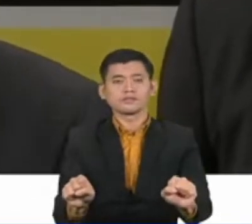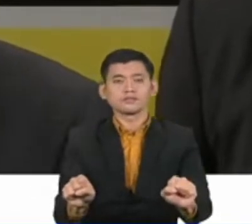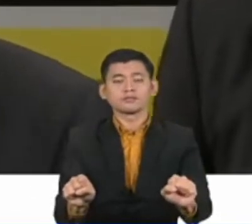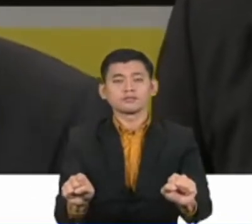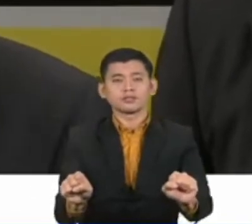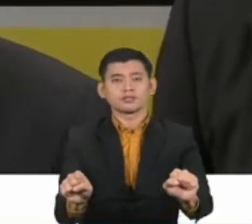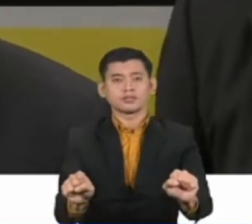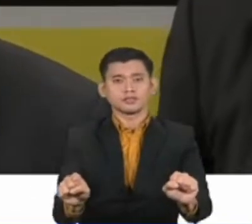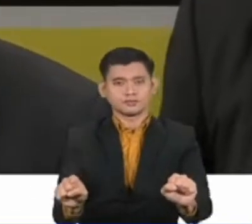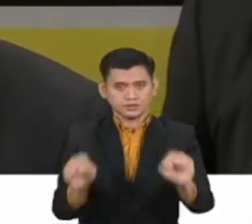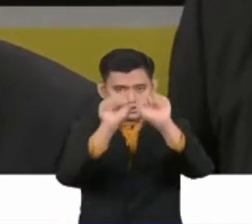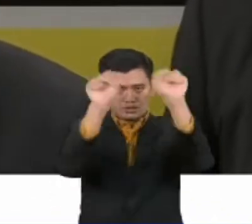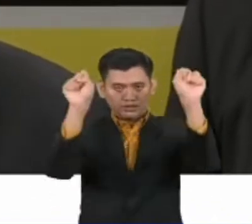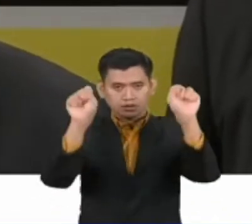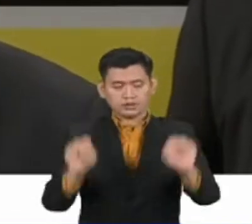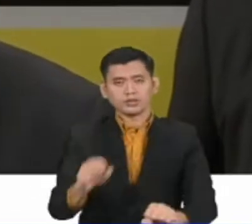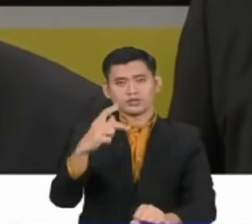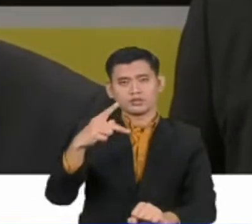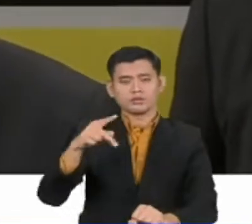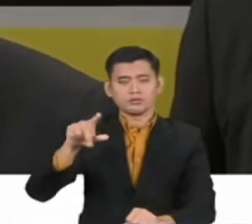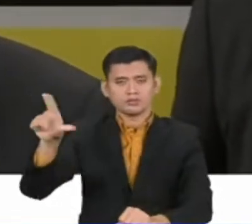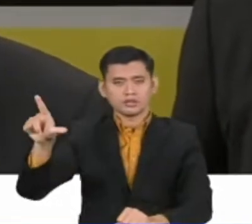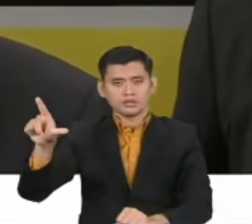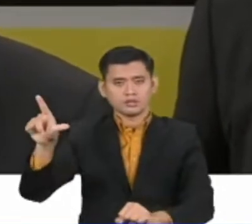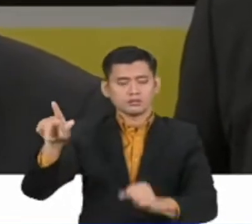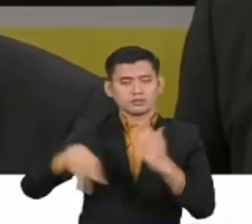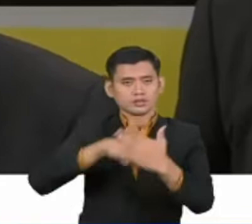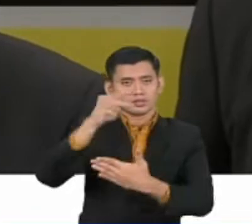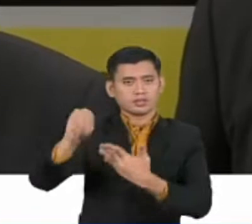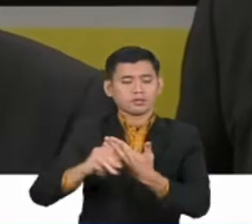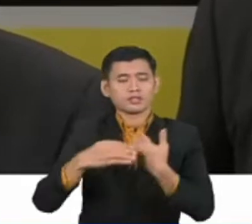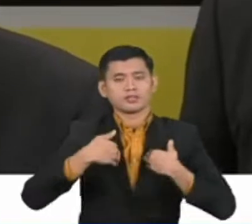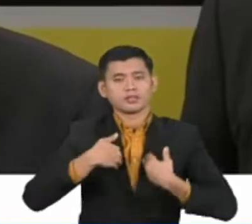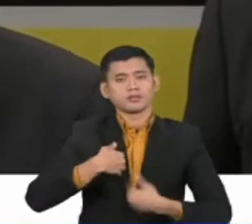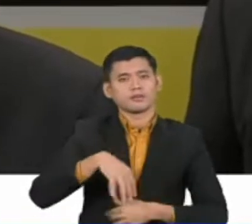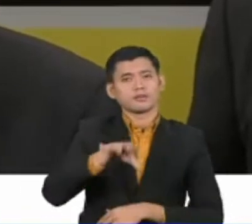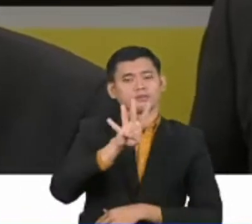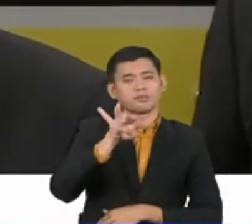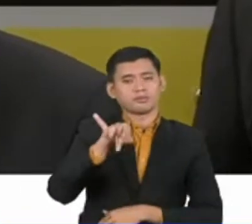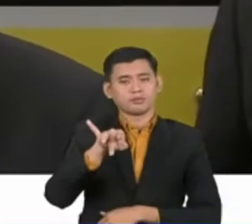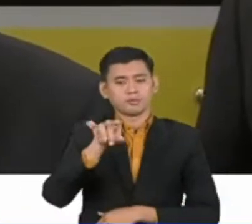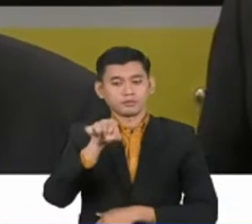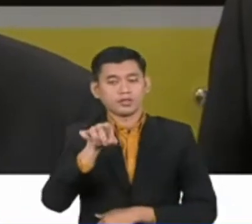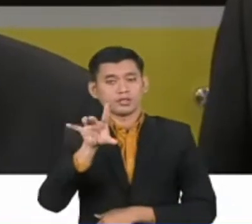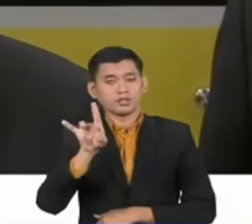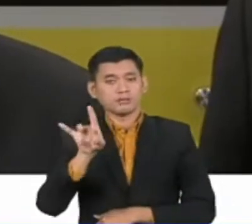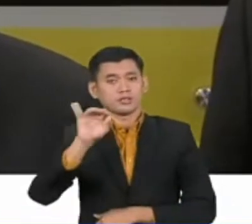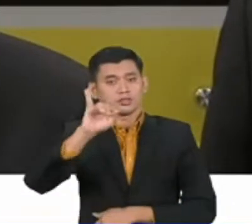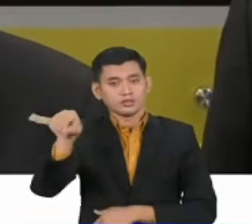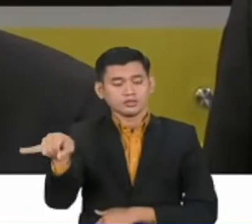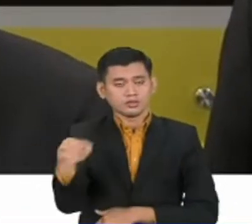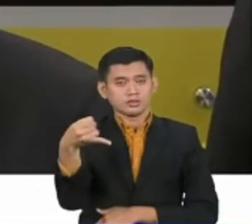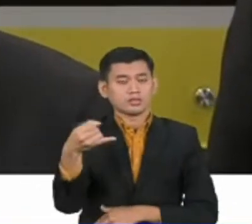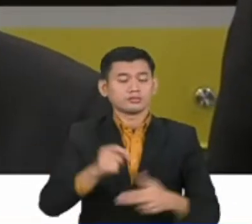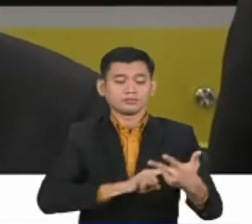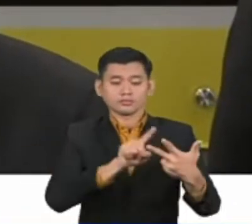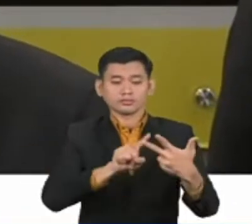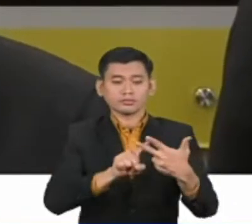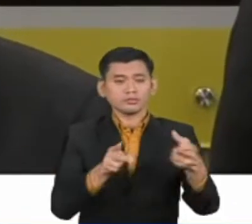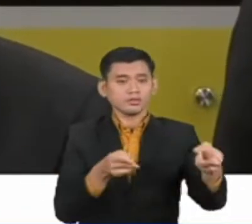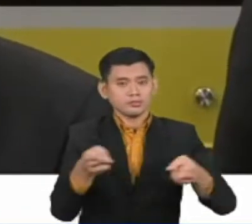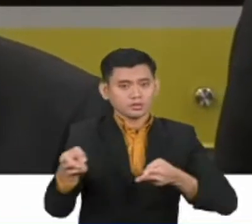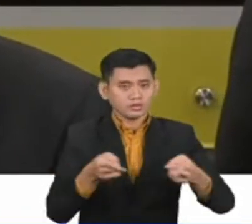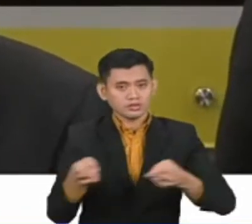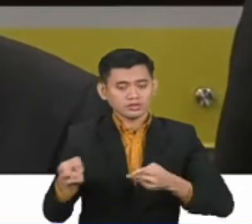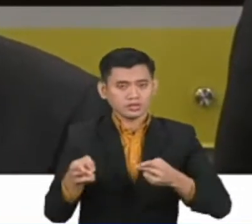Region banyak 4.88 juta dan juga pengurusan program